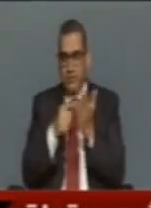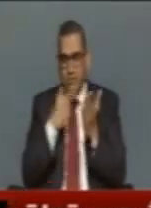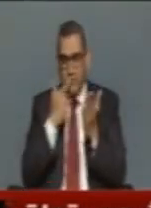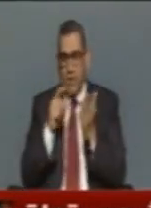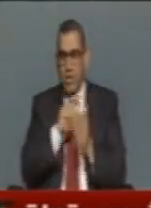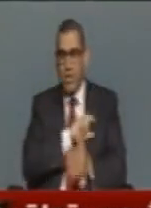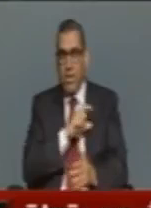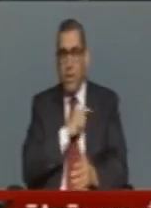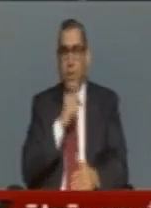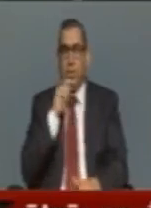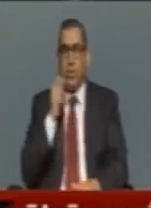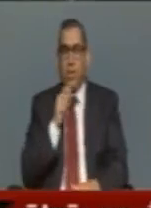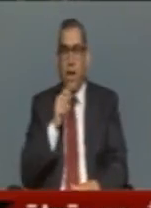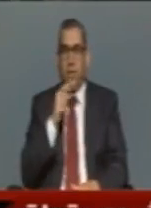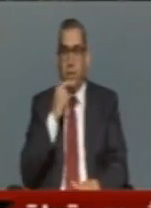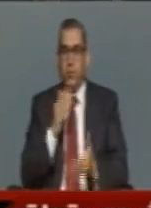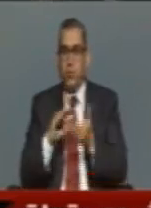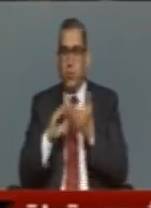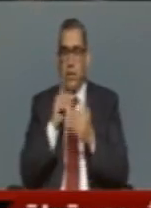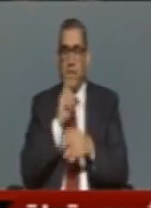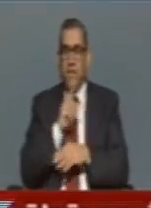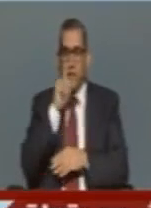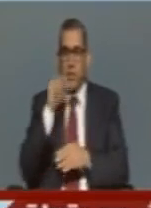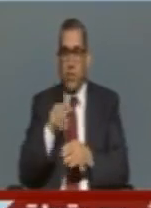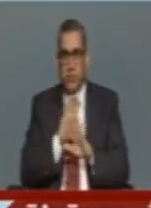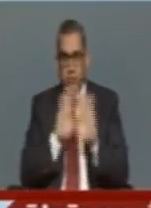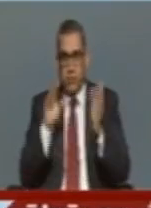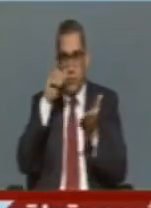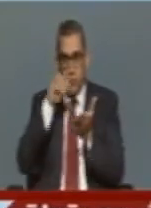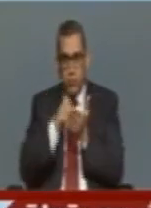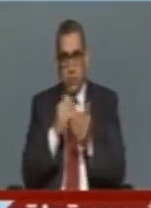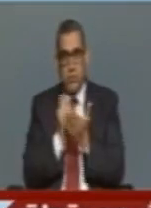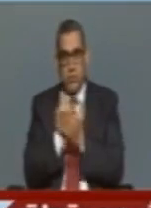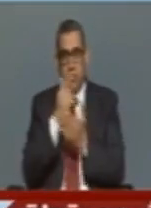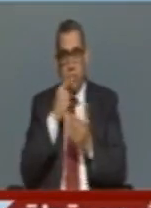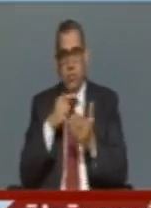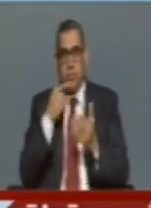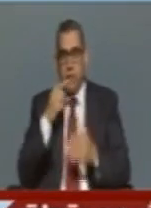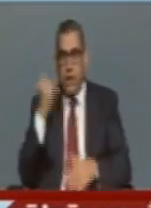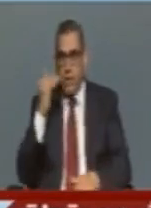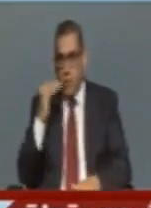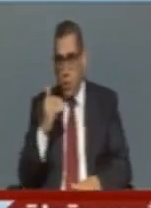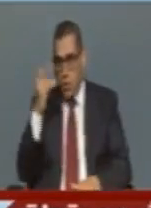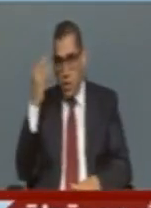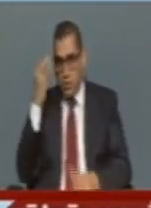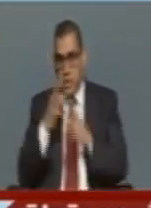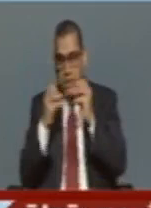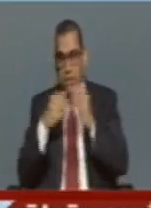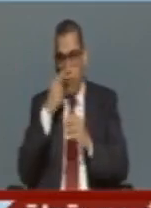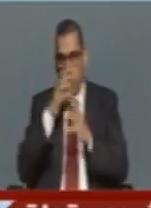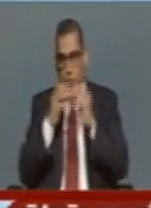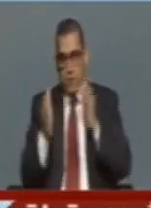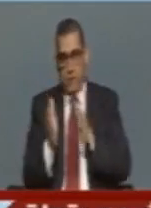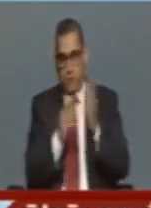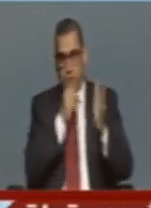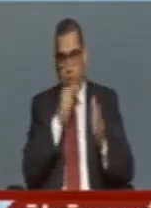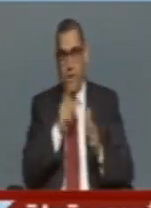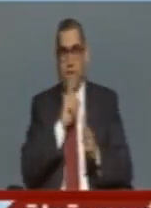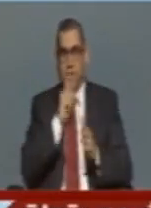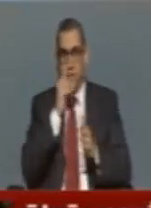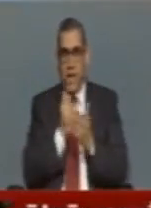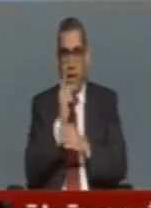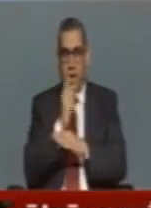الضعيف هو اللي يدخل التعليم الفني لا احنا بدانا نشتغل بنظام الجدارات وحقيقي الكلام بالتفصيل شويه عن التعليم الفني في هذا